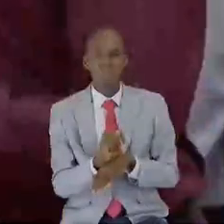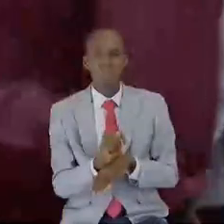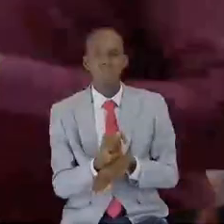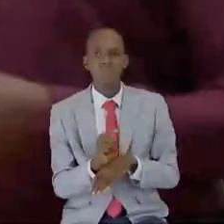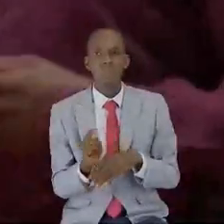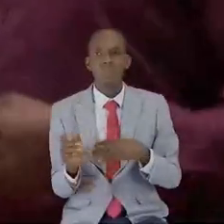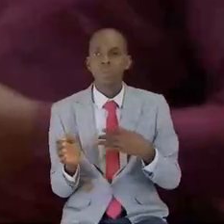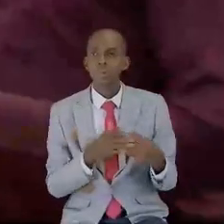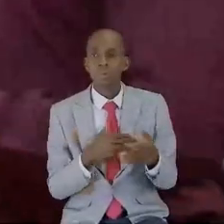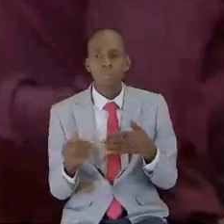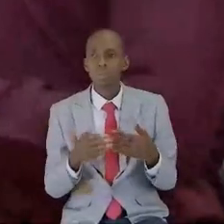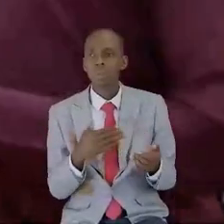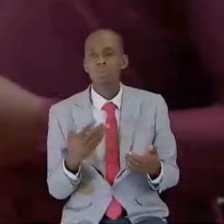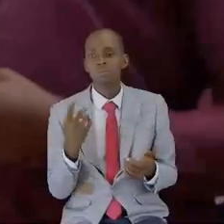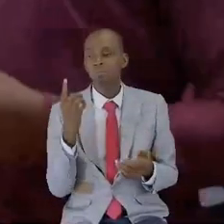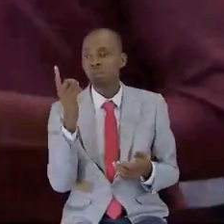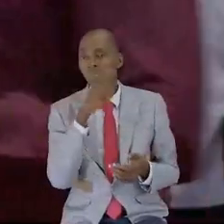quelles que soient les superstitions,